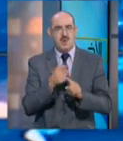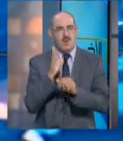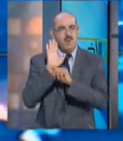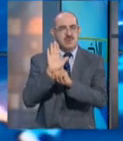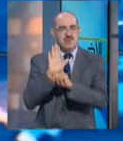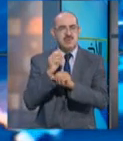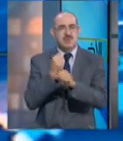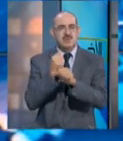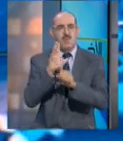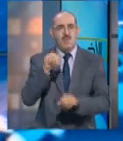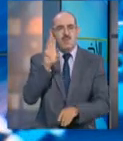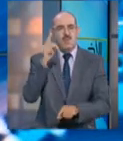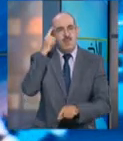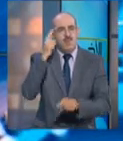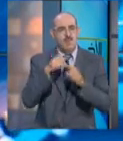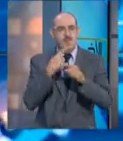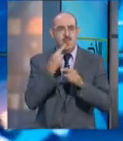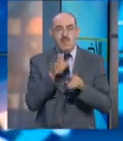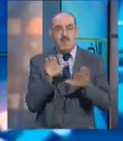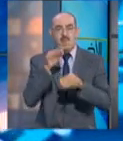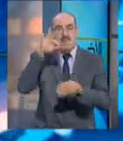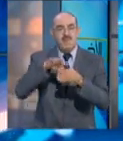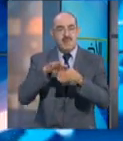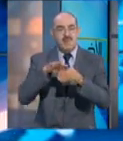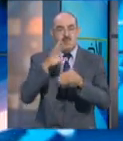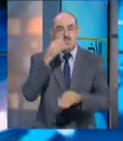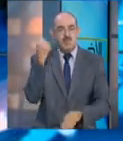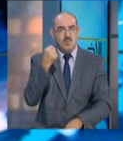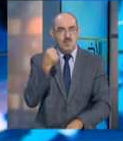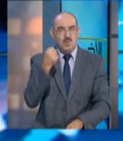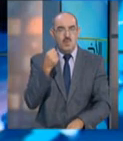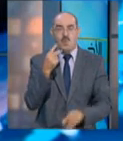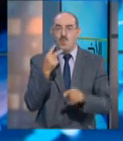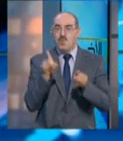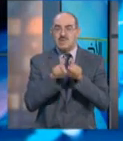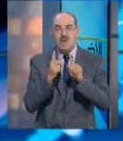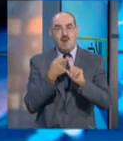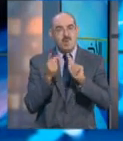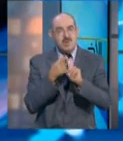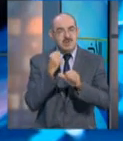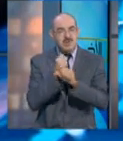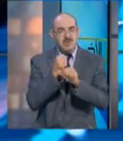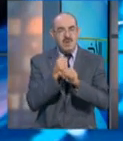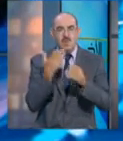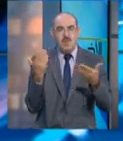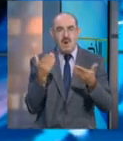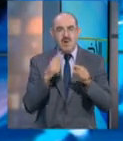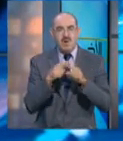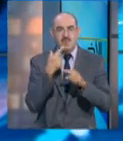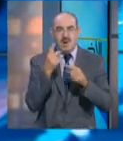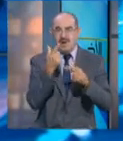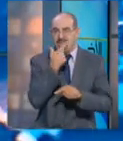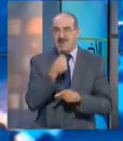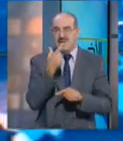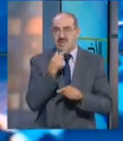الأمم المتحدة للاستفتاء في الصحراء الغربية لمهمتها الأساسية والمتمثلة في تسهيل